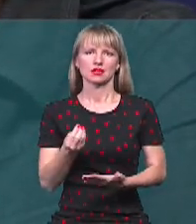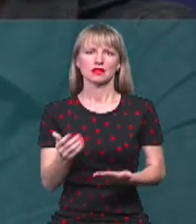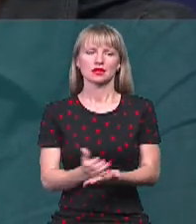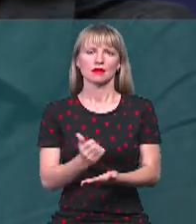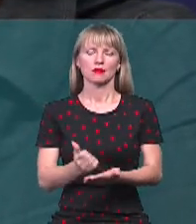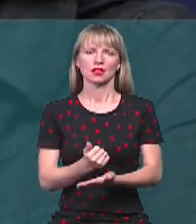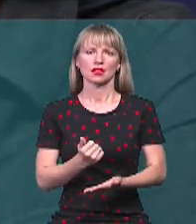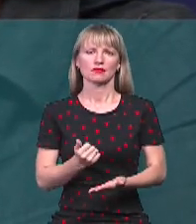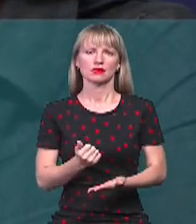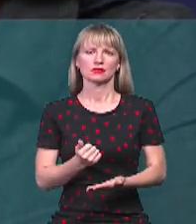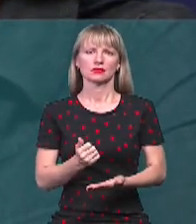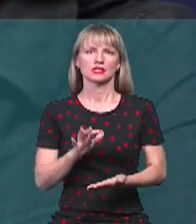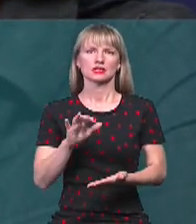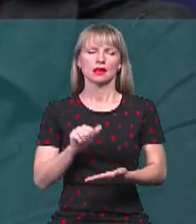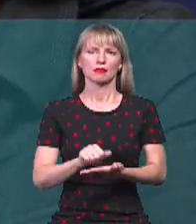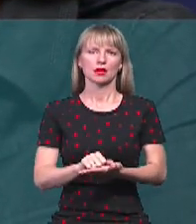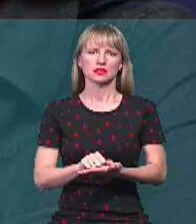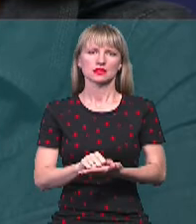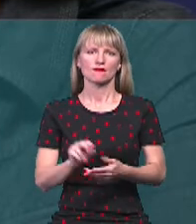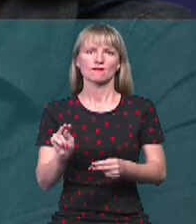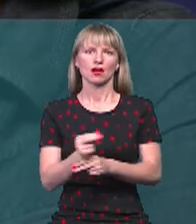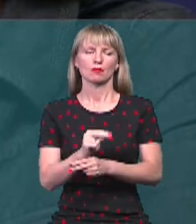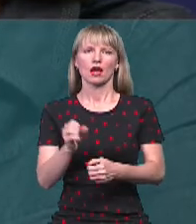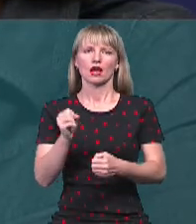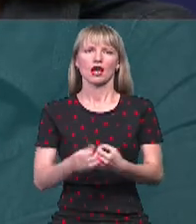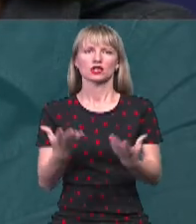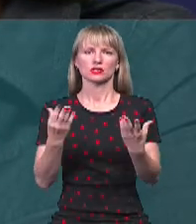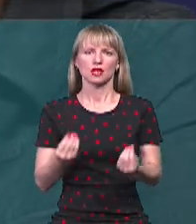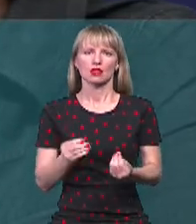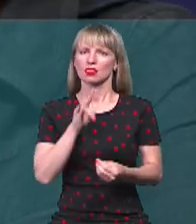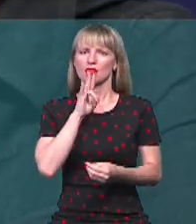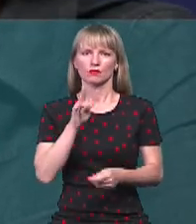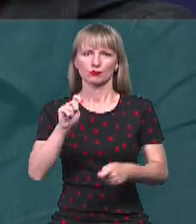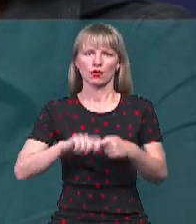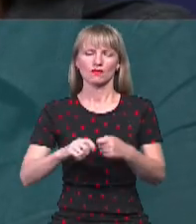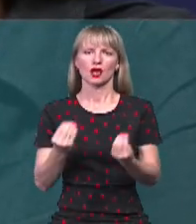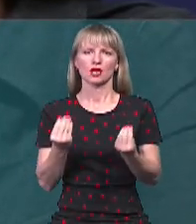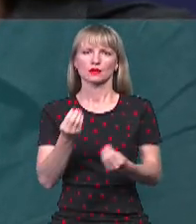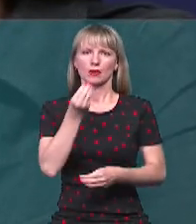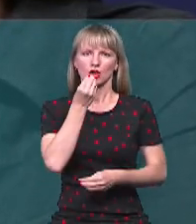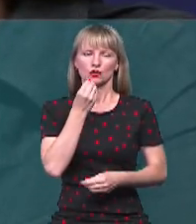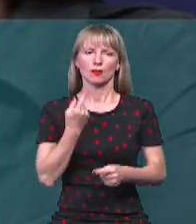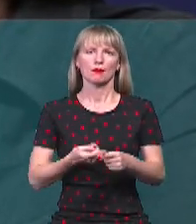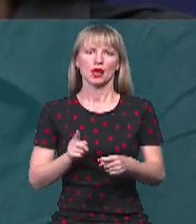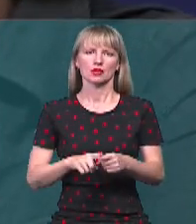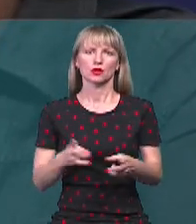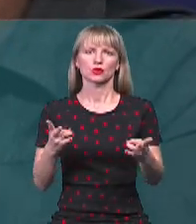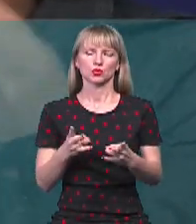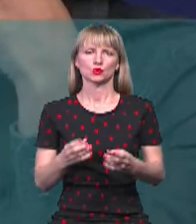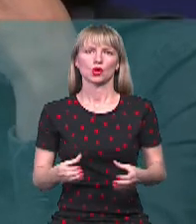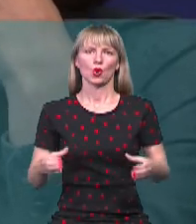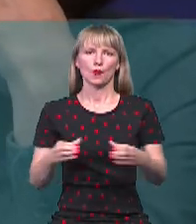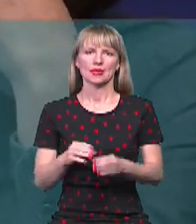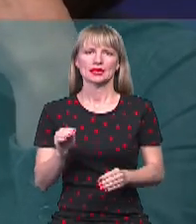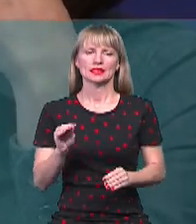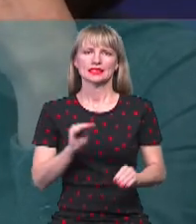деньги, заниматься воспитанием, но не каждый день они будут контролировать качество продуктов. Ну, поэтому так. Необходимо комплексно и